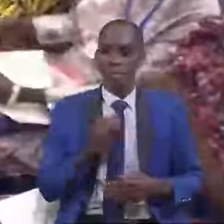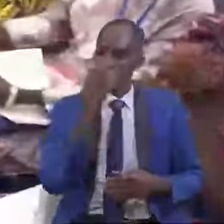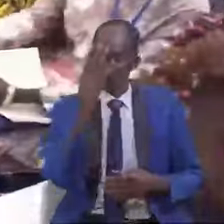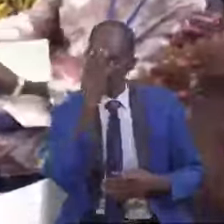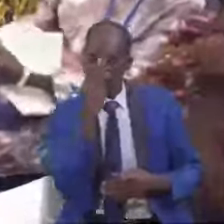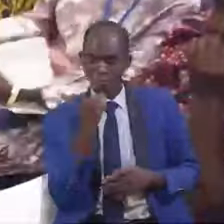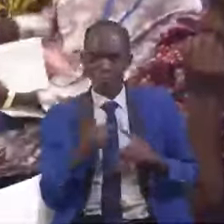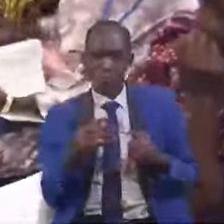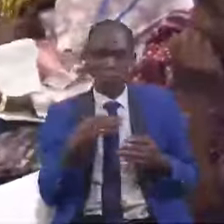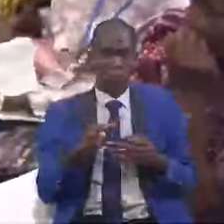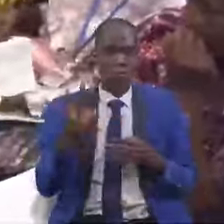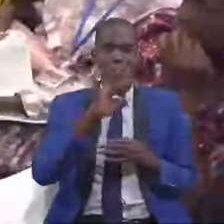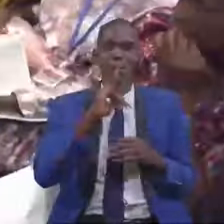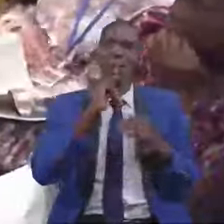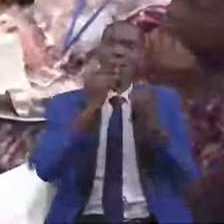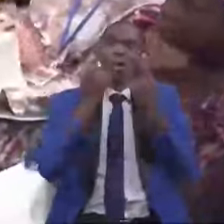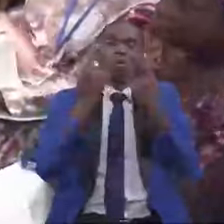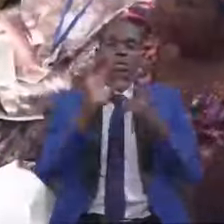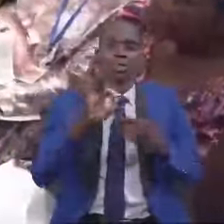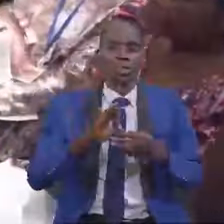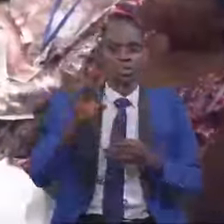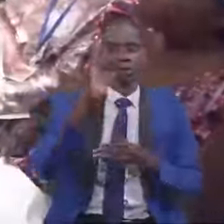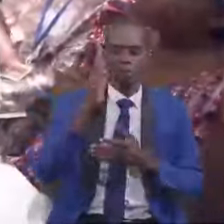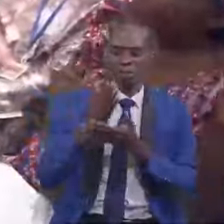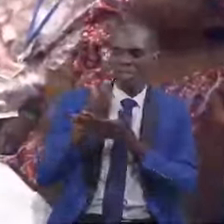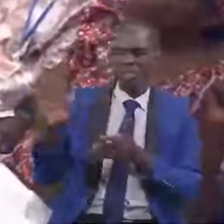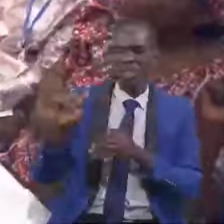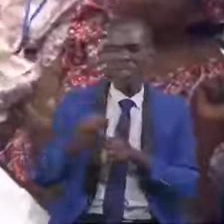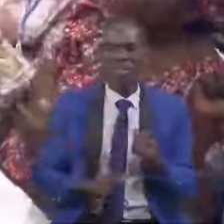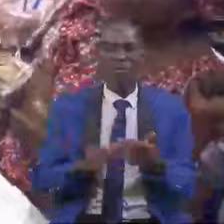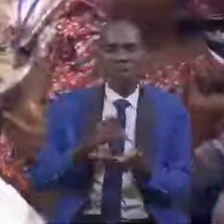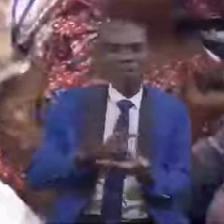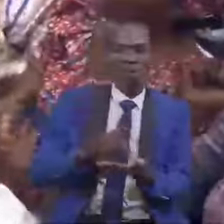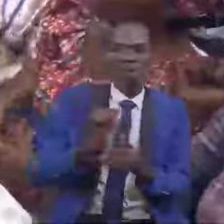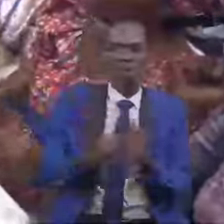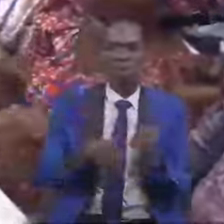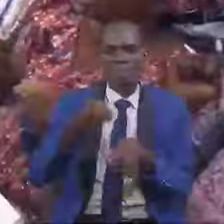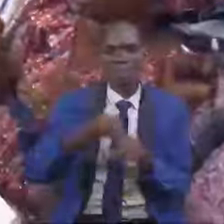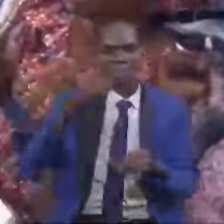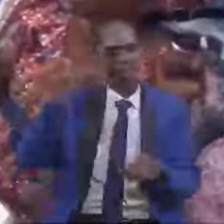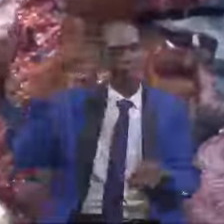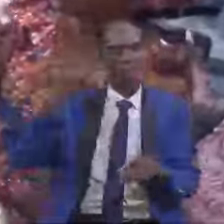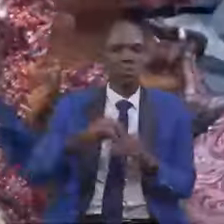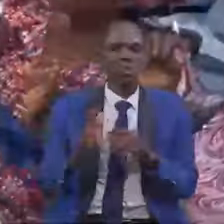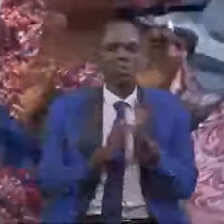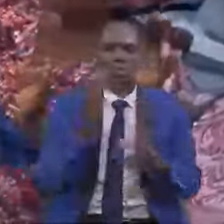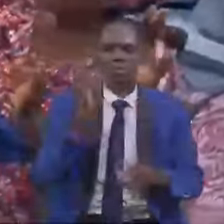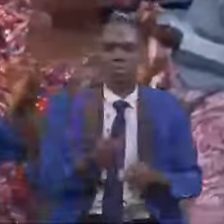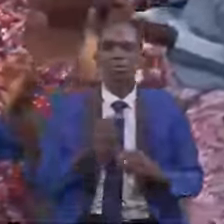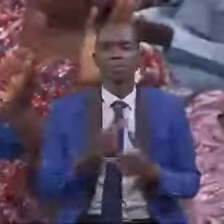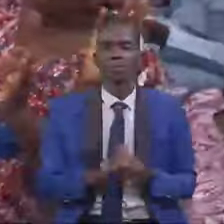dorme, mais mon esprit est en éveil. Votre esprit va rejeter tout poison dans le rêve au nom de